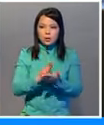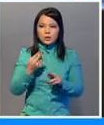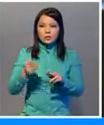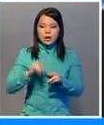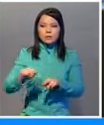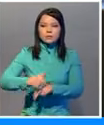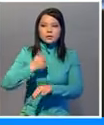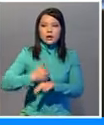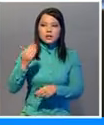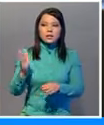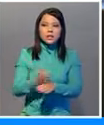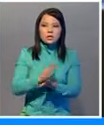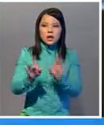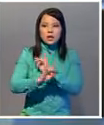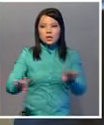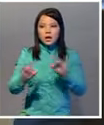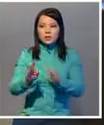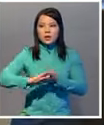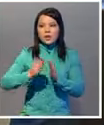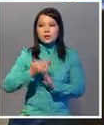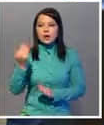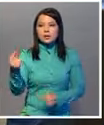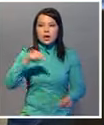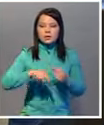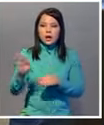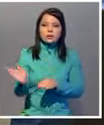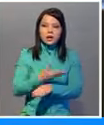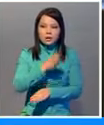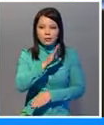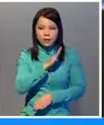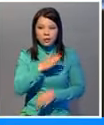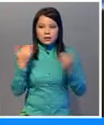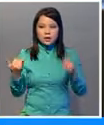Оларды бастамашылар талқылау барысында өзара келісімге келіп алып тасталды.